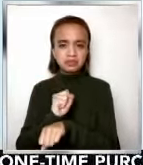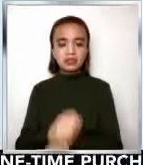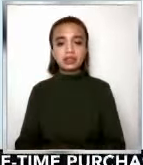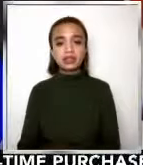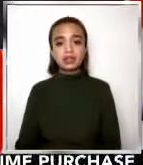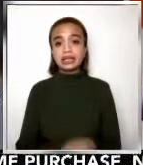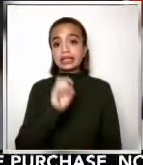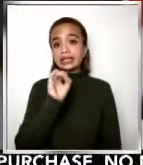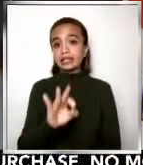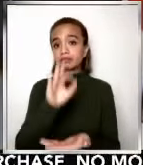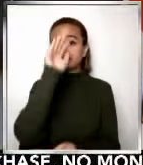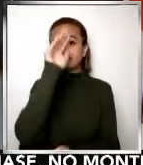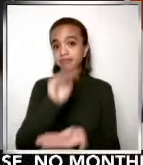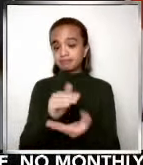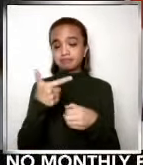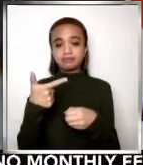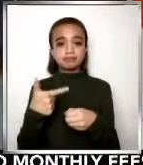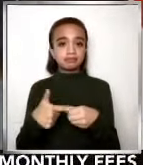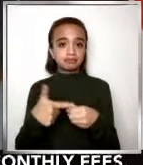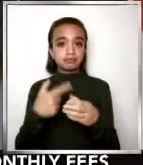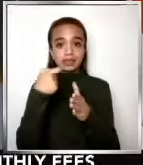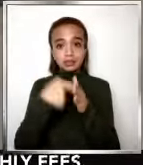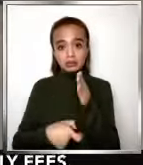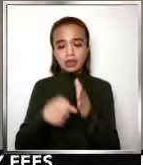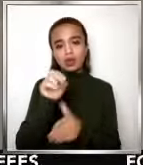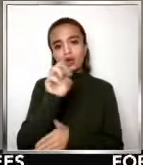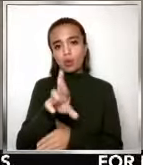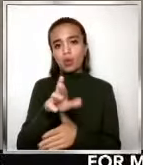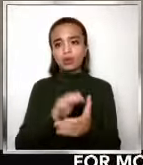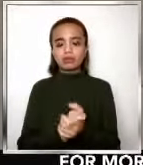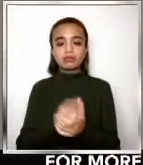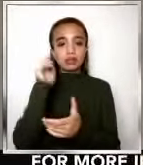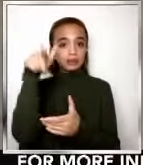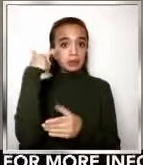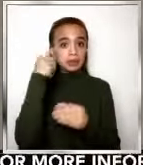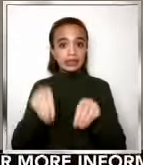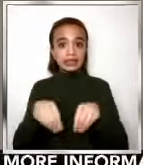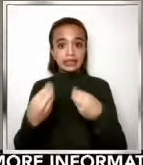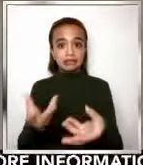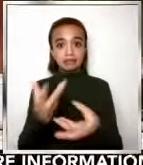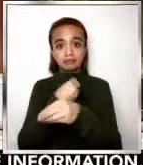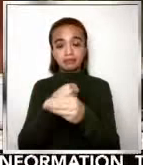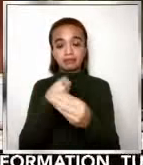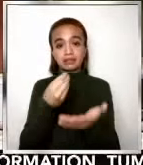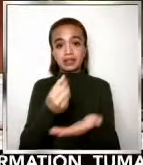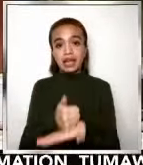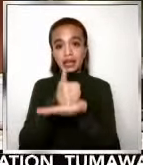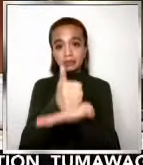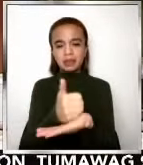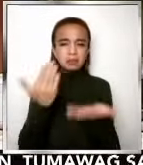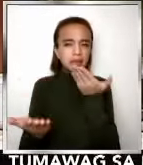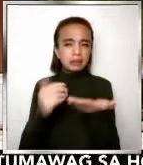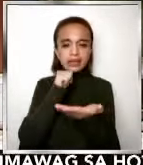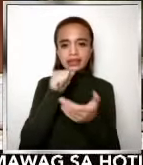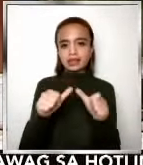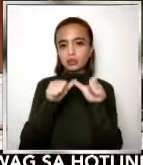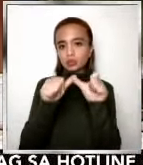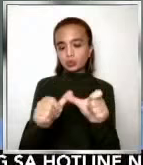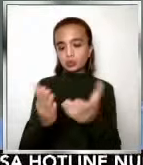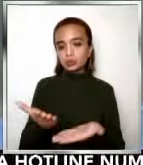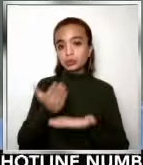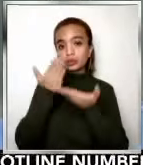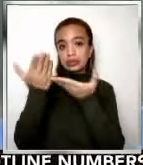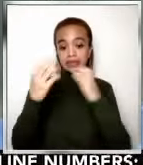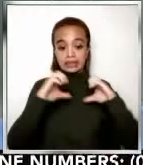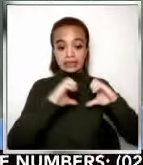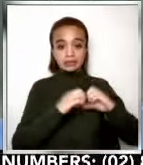presyo ng diesel o magbigay ng fuel subsidy ang pamahalaan, maaaring hindi na ituloy ang petisyon. Sinisikap ng GMA News na makuha ang panig